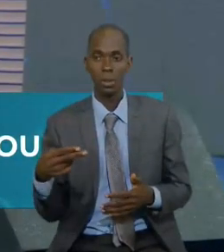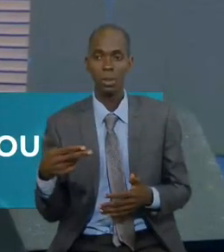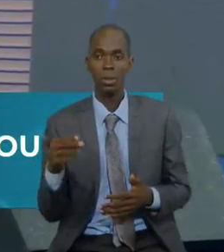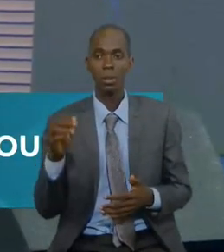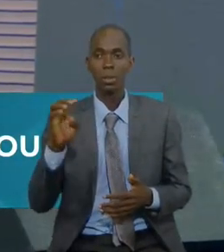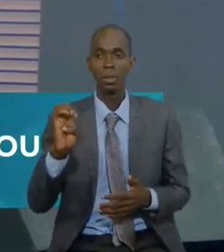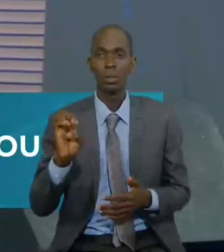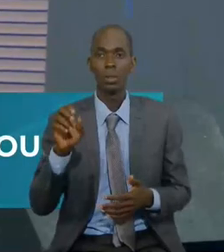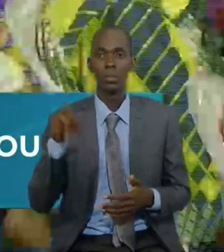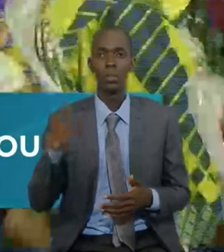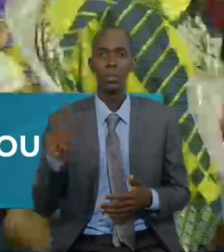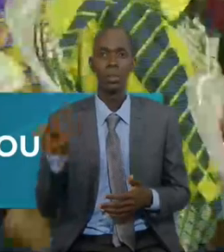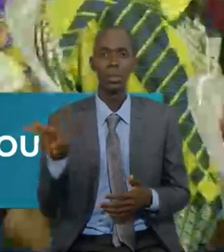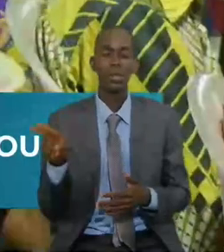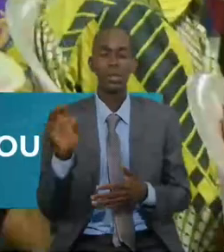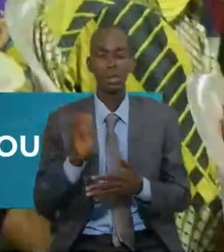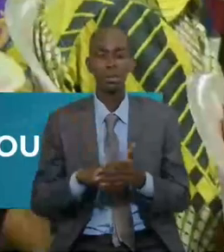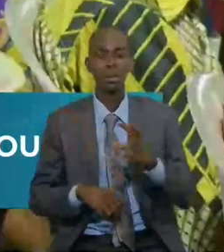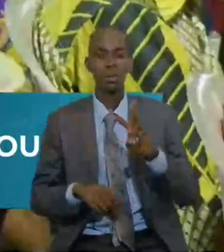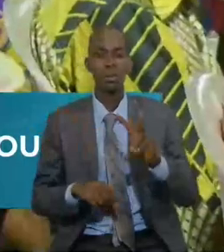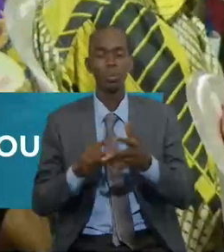verset 12